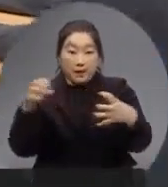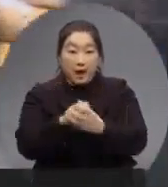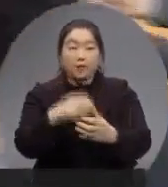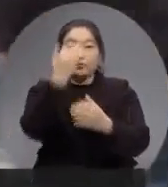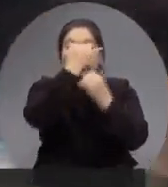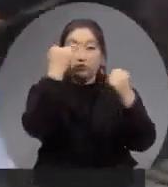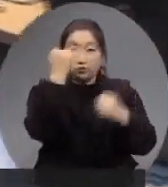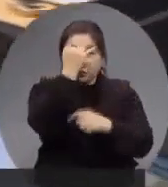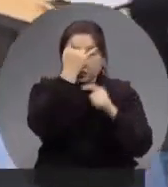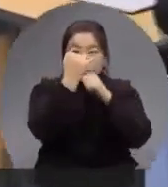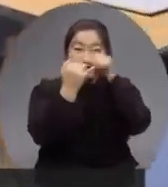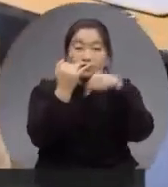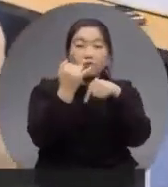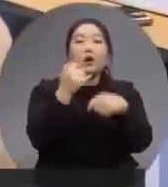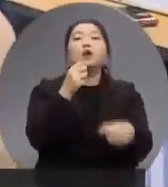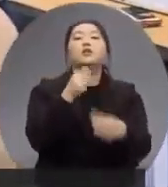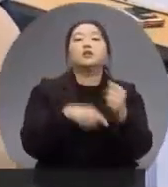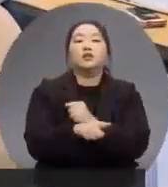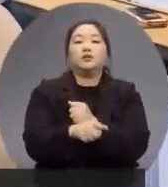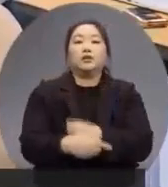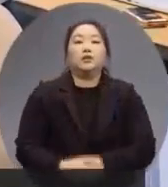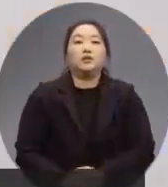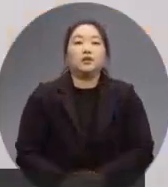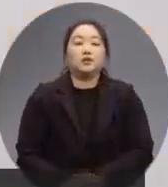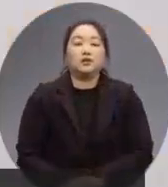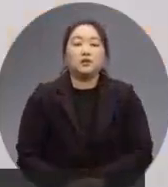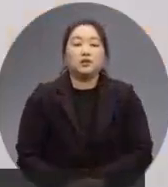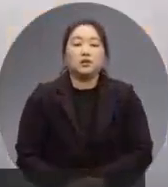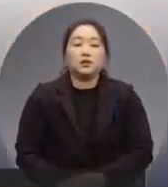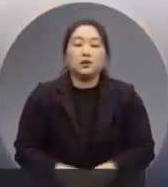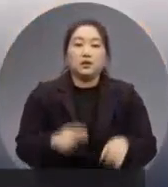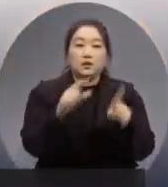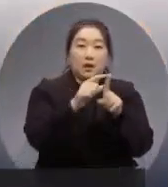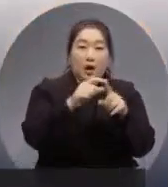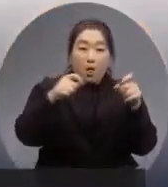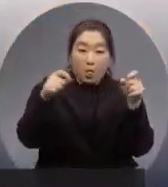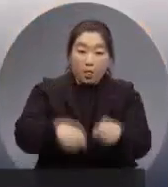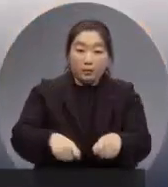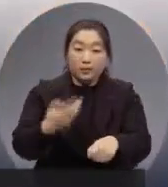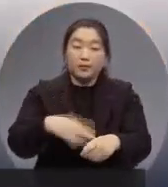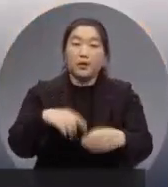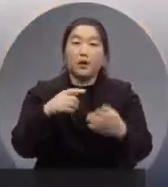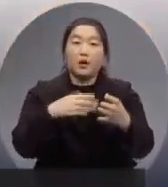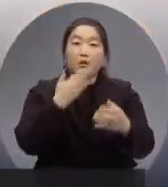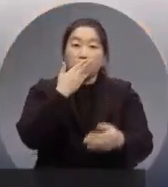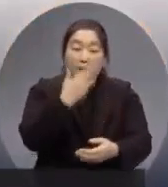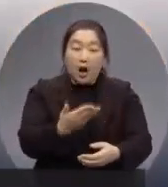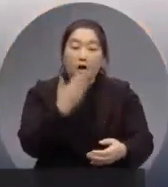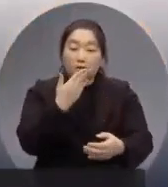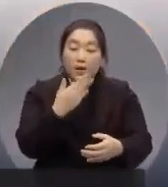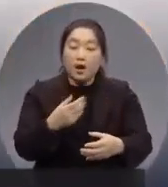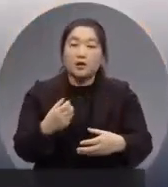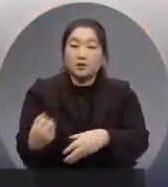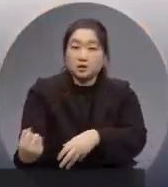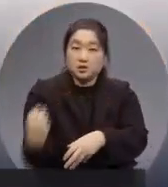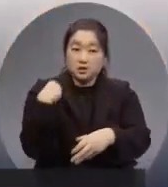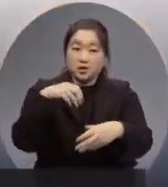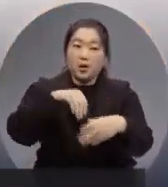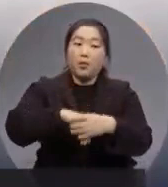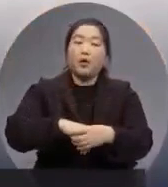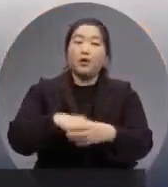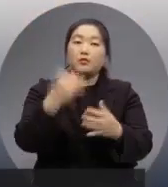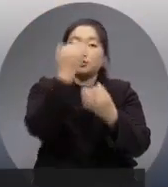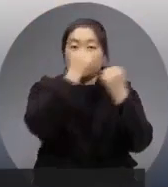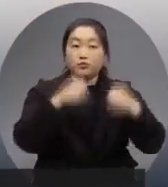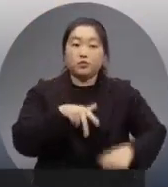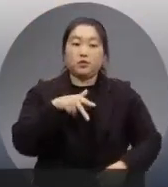이룬다는 의미가 담겨 있습니다. 짧은 단어지만 그 안에 무한한 가능성과 힘을 품고 있고